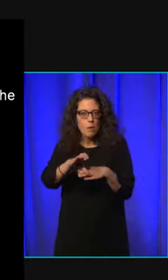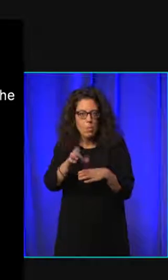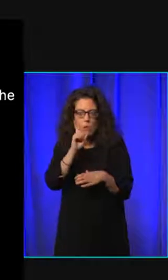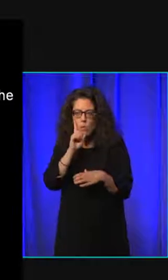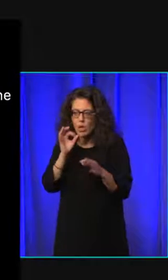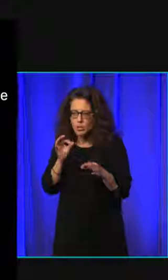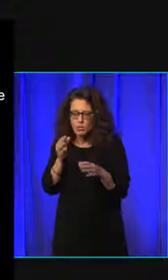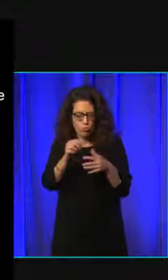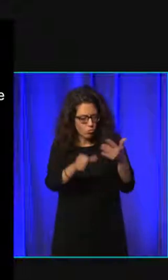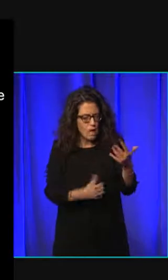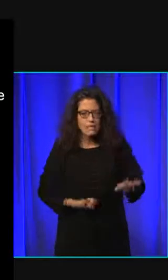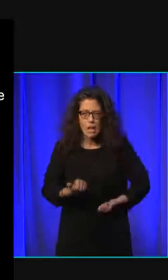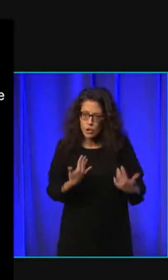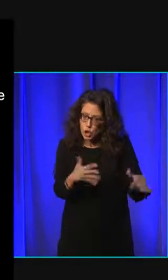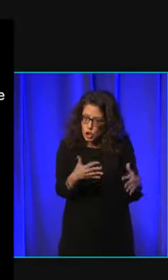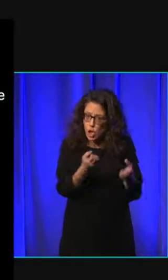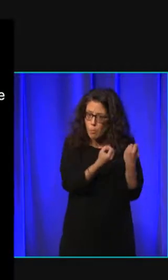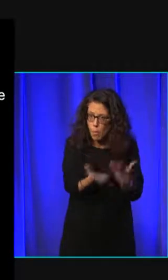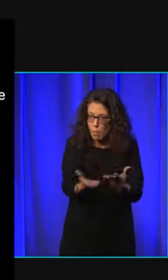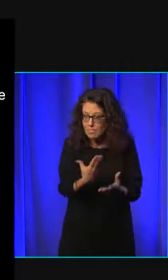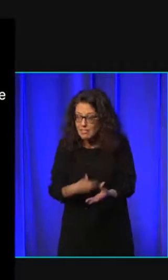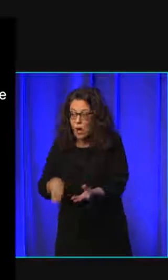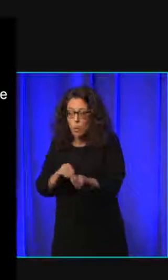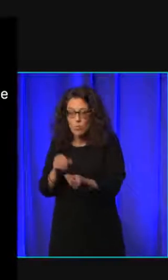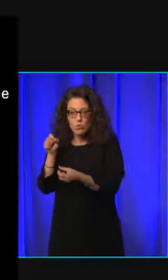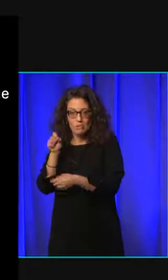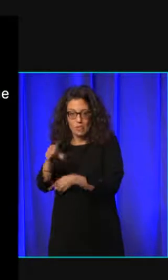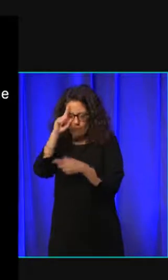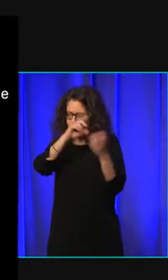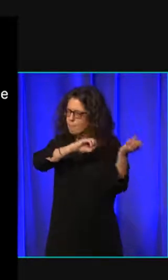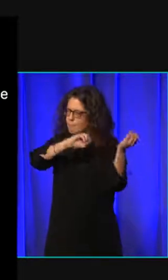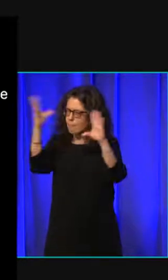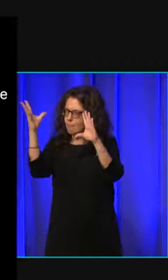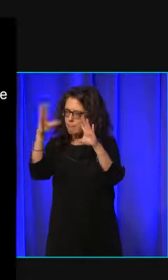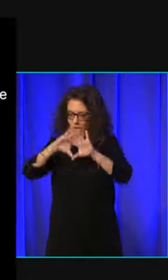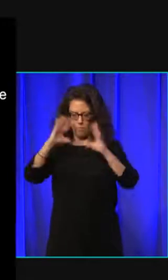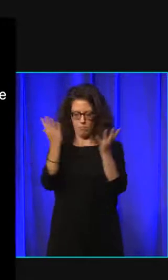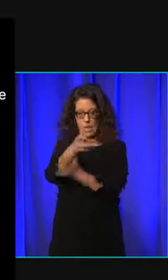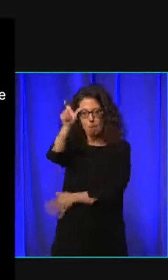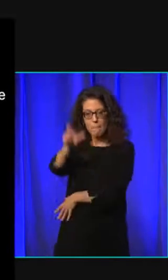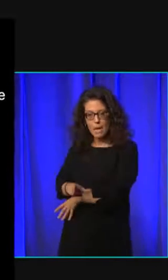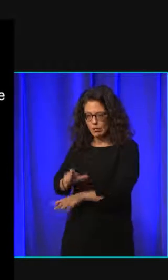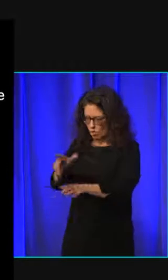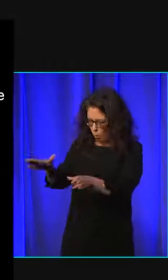qui sont proposés par l'INSEP, on appréhende le sportif tout en entier